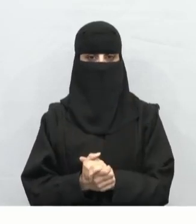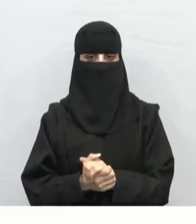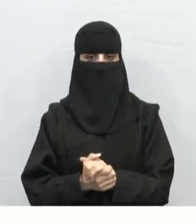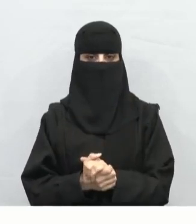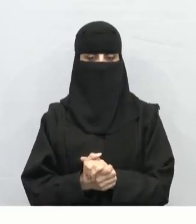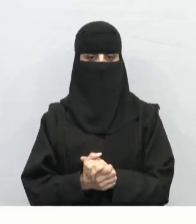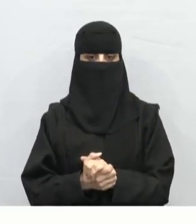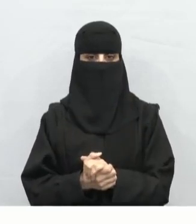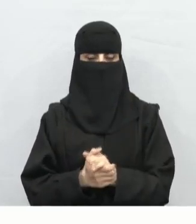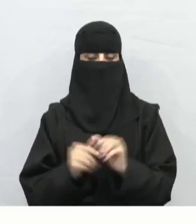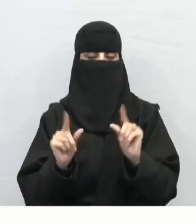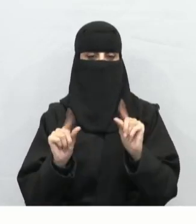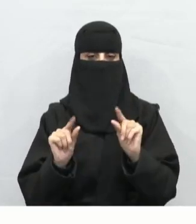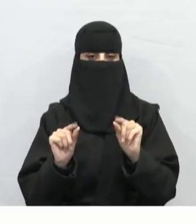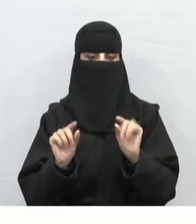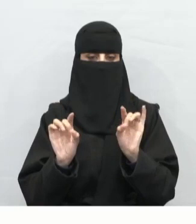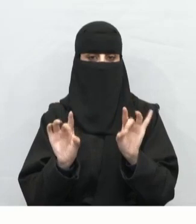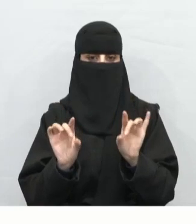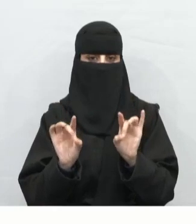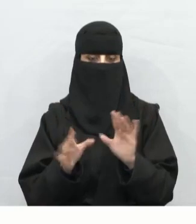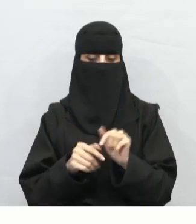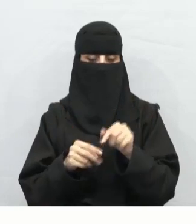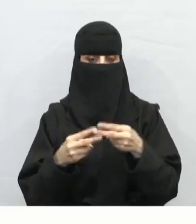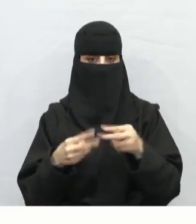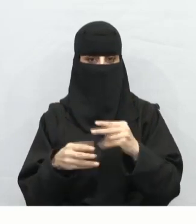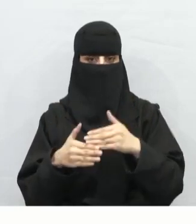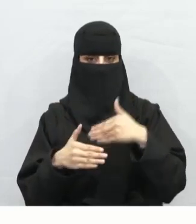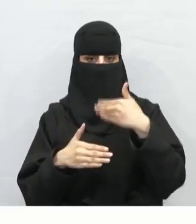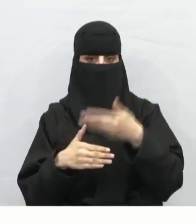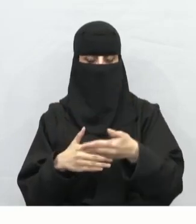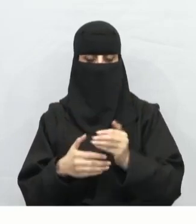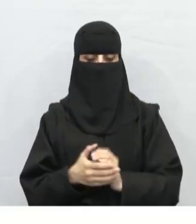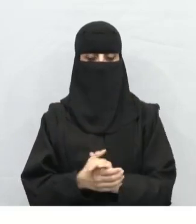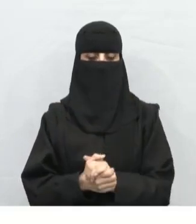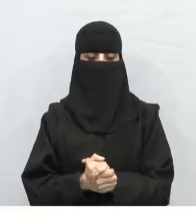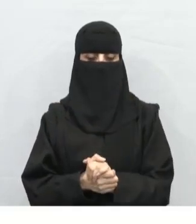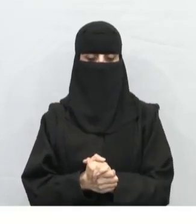احسنتم وبارك الله فيكم نكمل احبابي الطلاب والطالبات